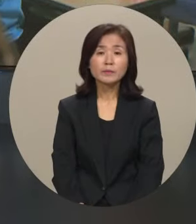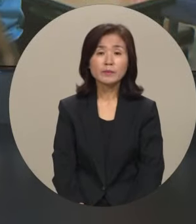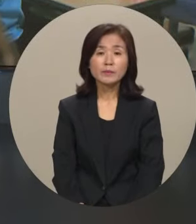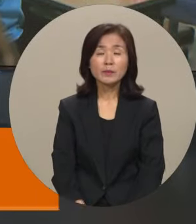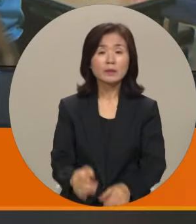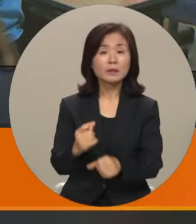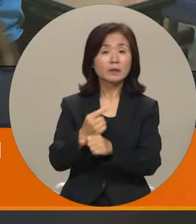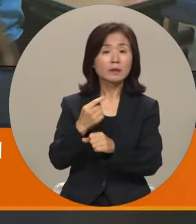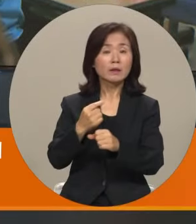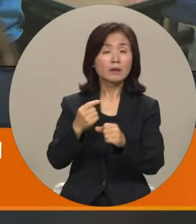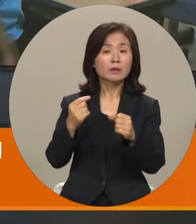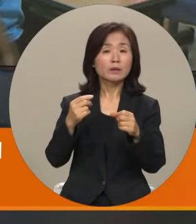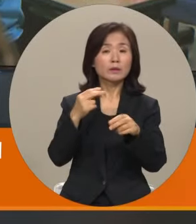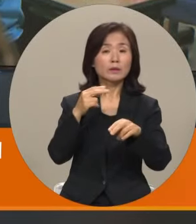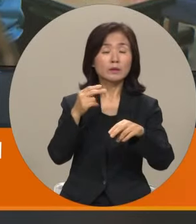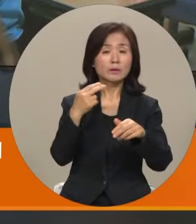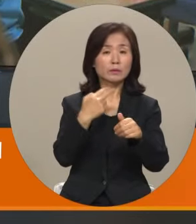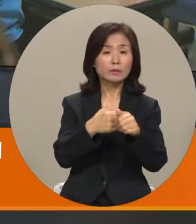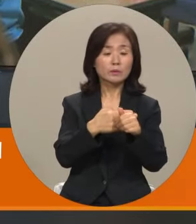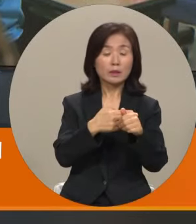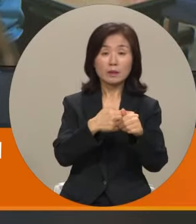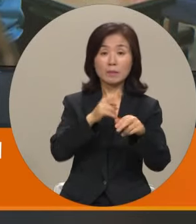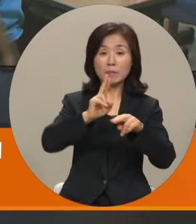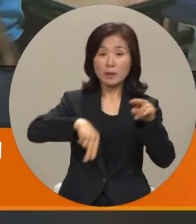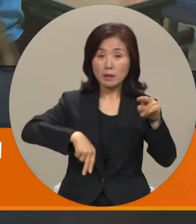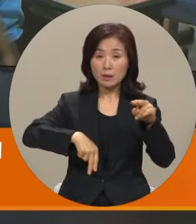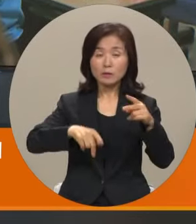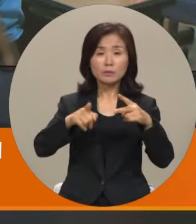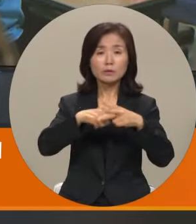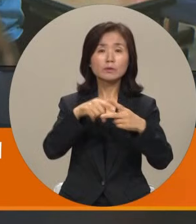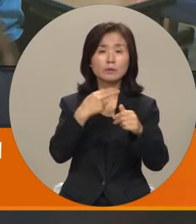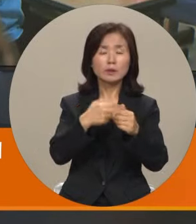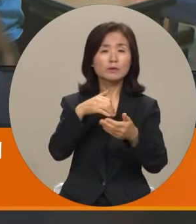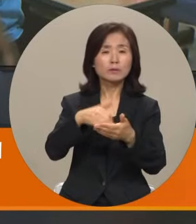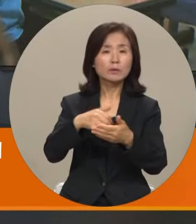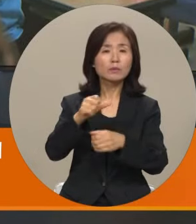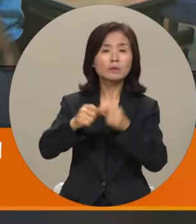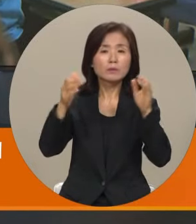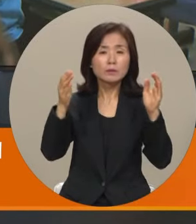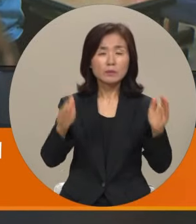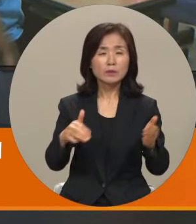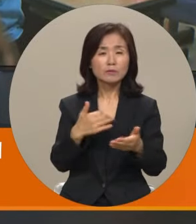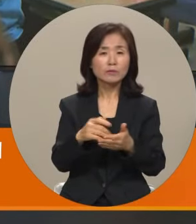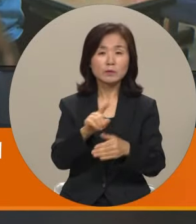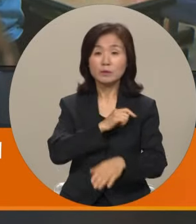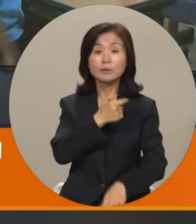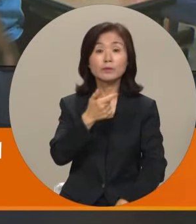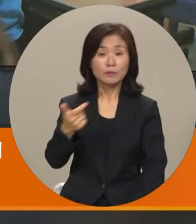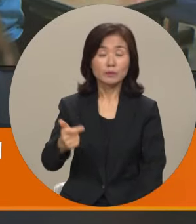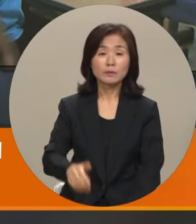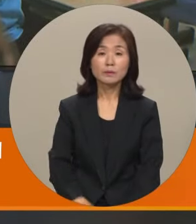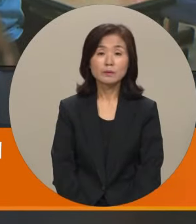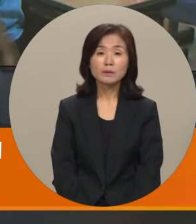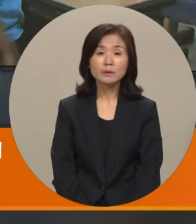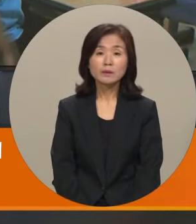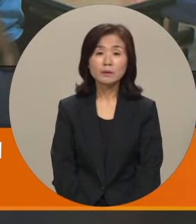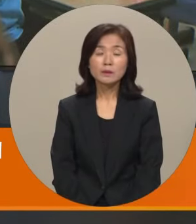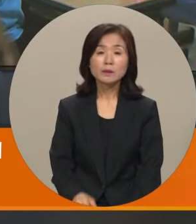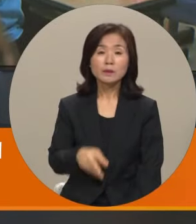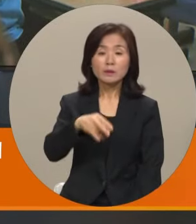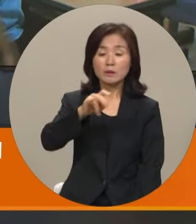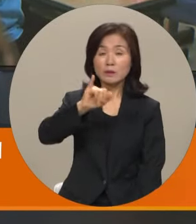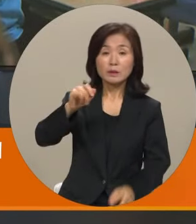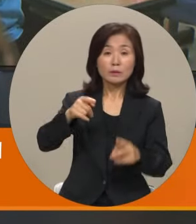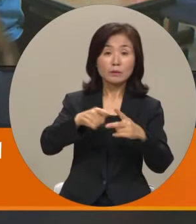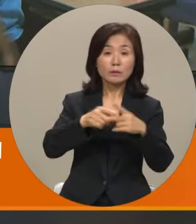지난해 교단을 떠난 초등 교사의 비율이 최근 5년 사이 가장 높았던 것으로 나타났습니다 서초